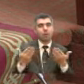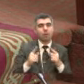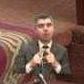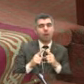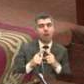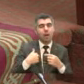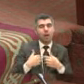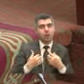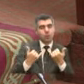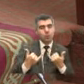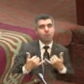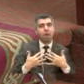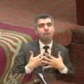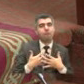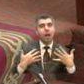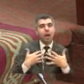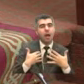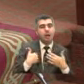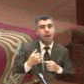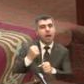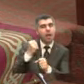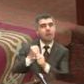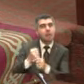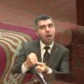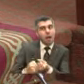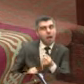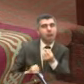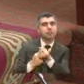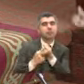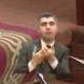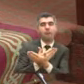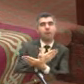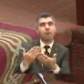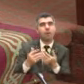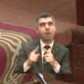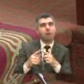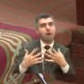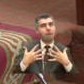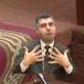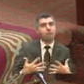أخدمهم بكل إمكاناتي الذاتية ومساري، ومتشرفة